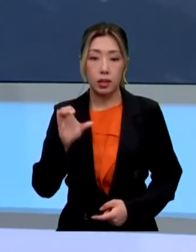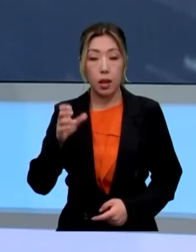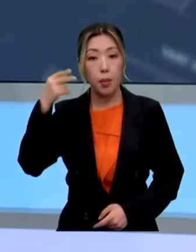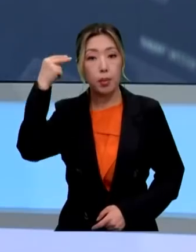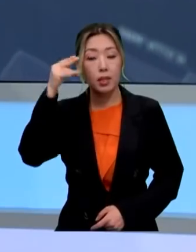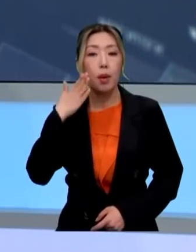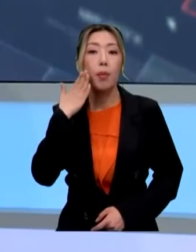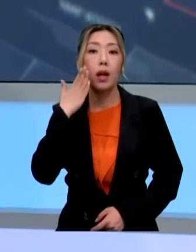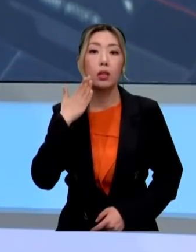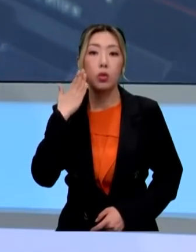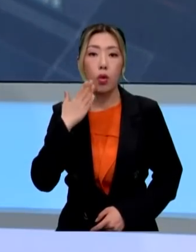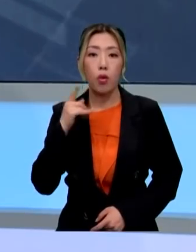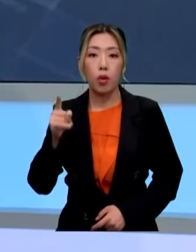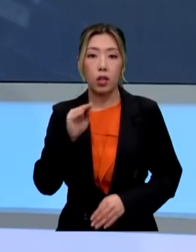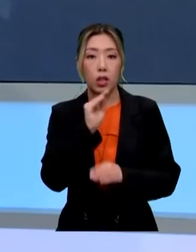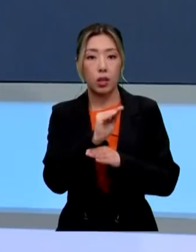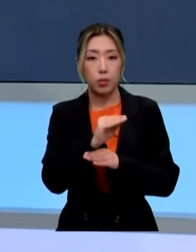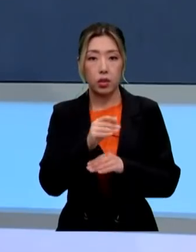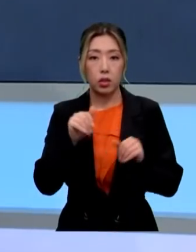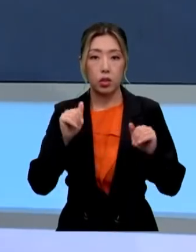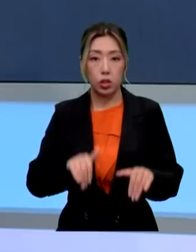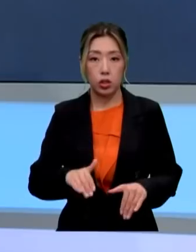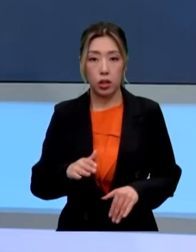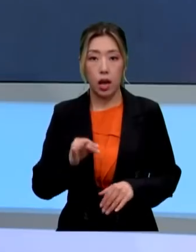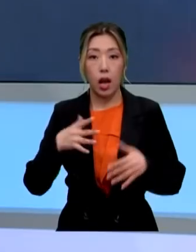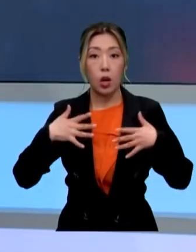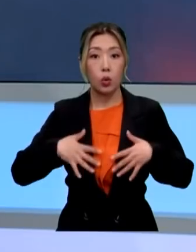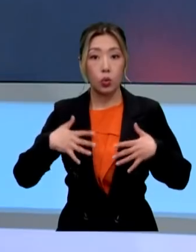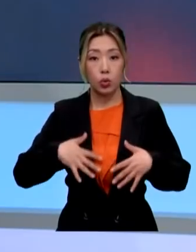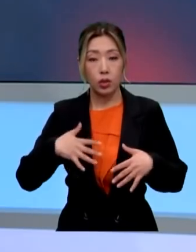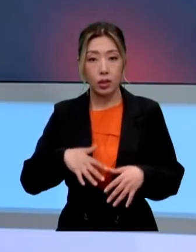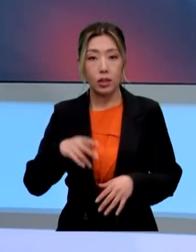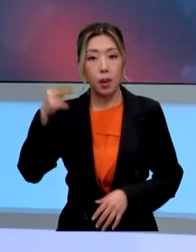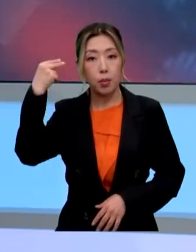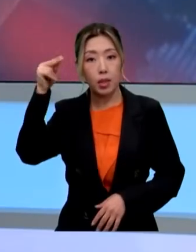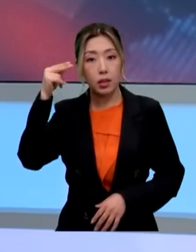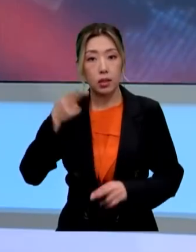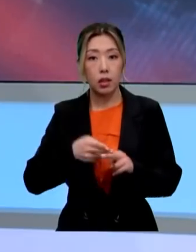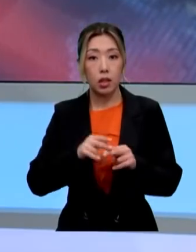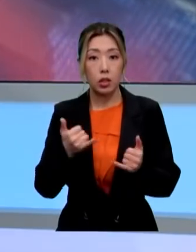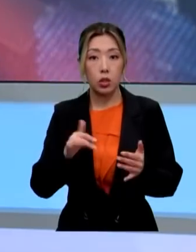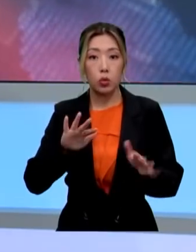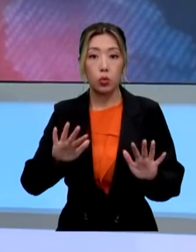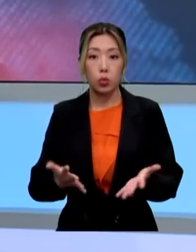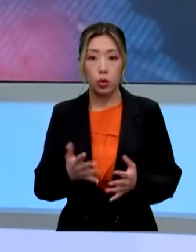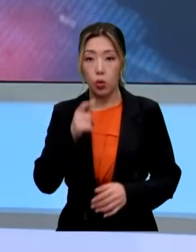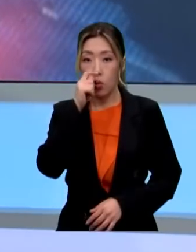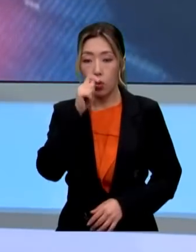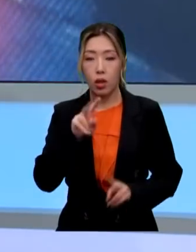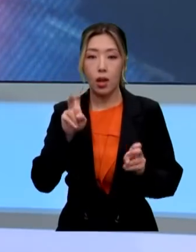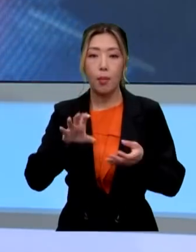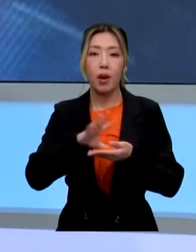Президент Молдовы осудила решение российского руководства, а грузинский лидер Саломе Зурабишвили назвала последние события в Украине